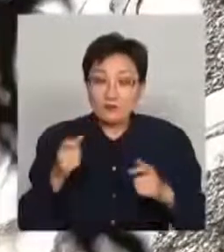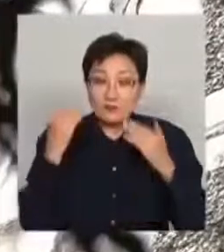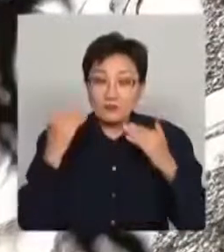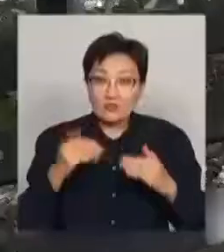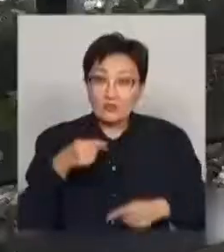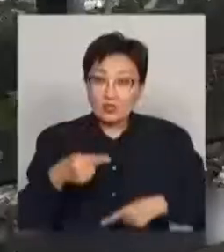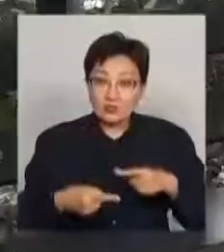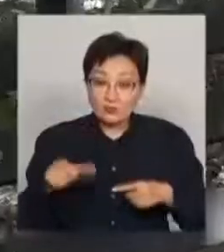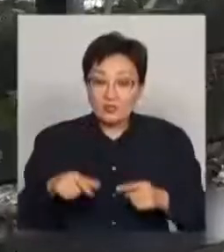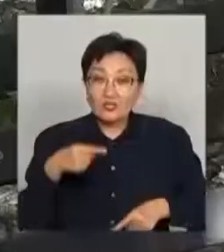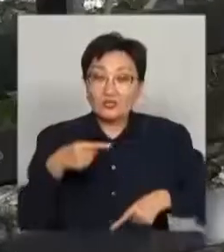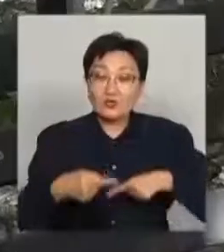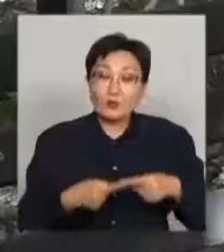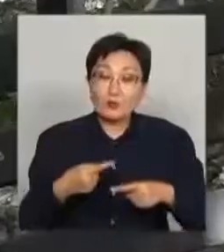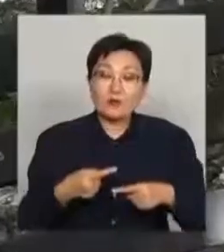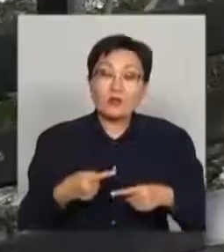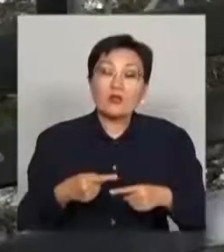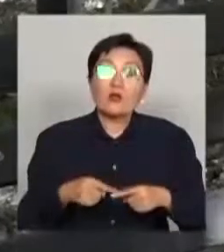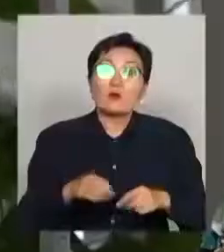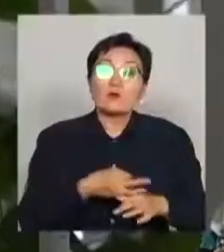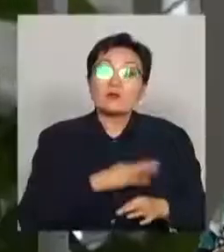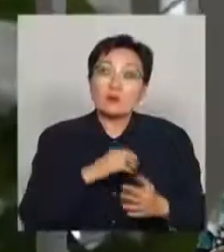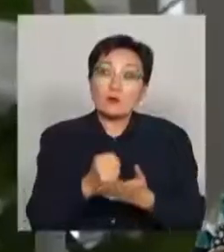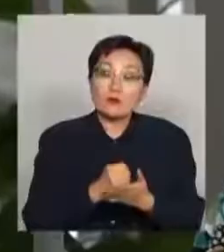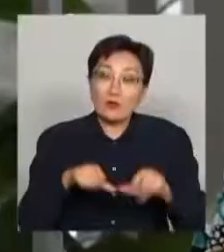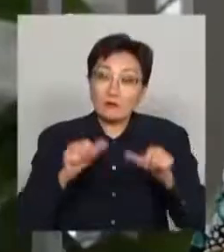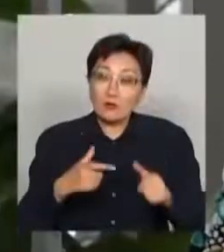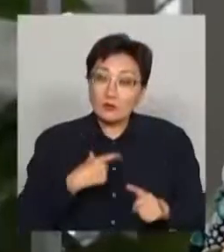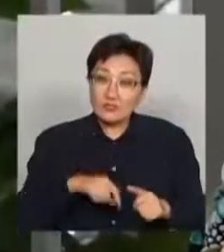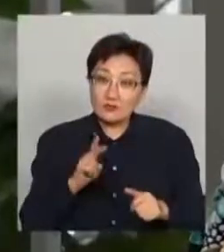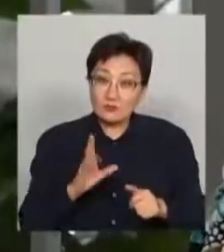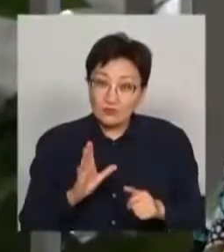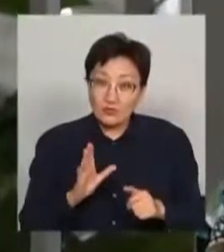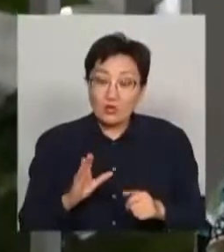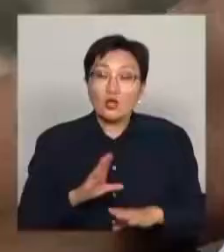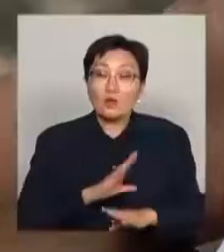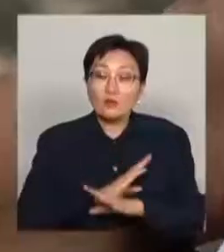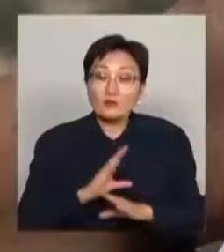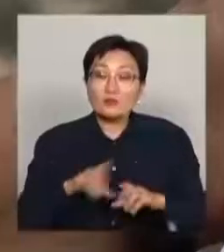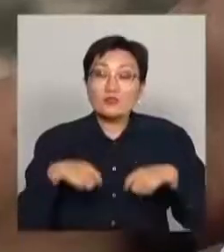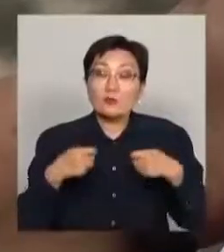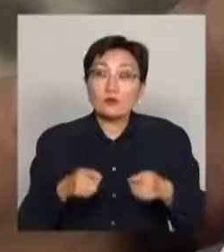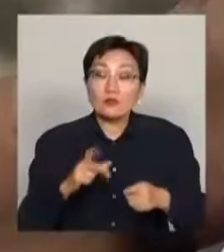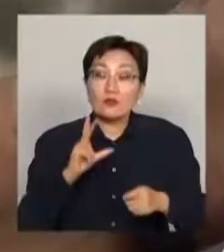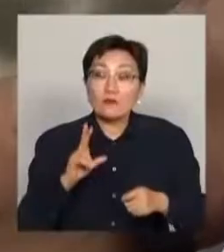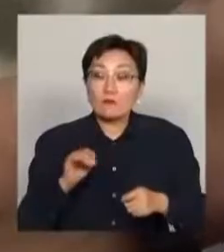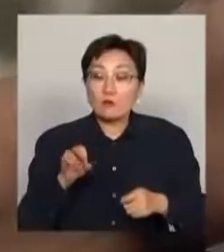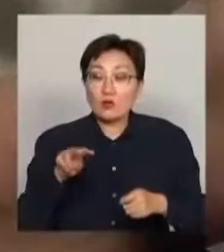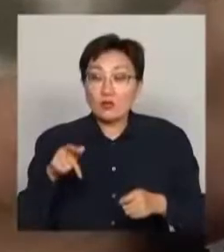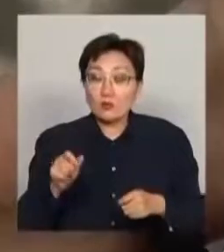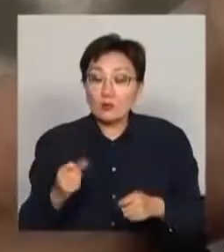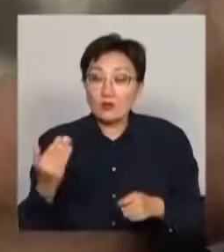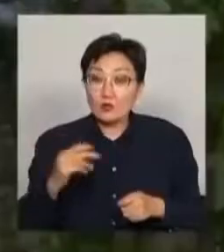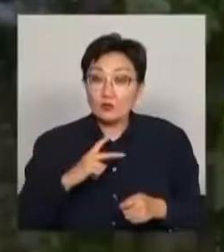неизвестный наследник и через якобы подставного нотариуса оформил квартиру, которую, к слову, покойно завещал своей внучке Ольге, дочери